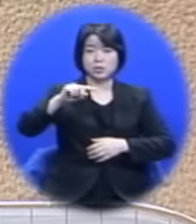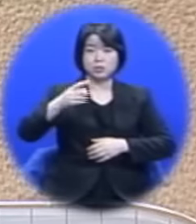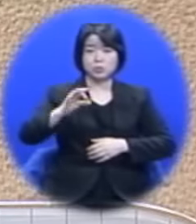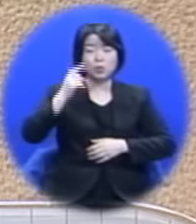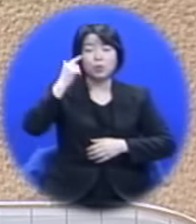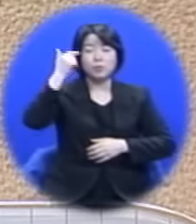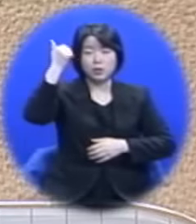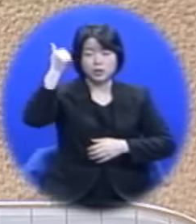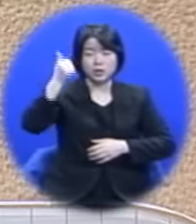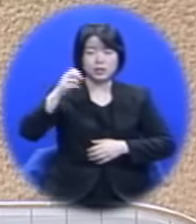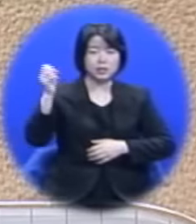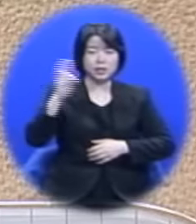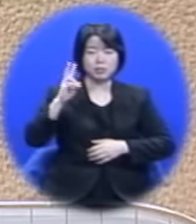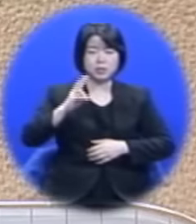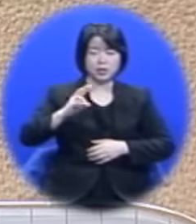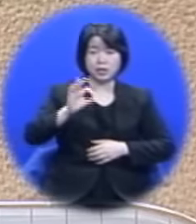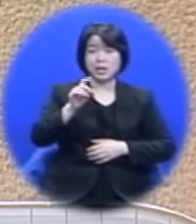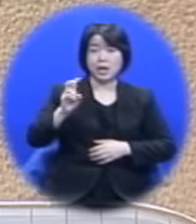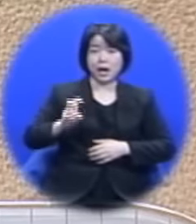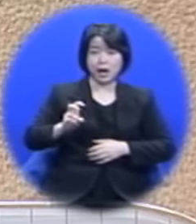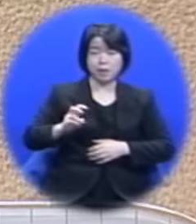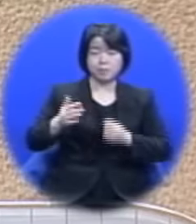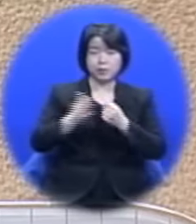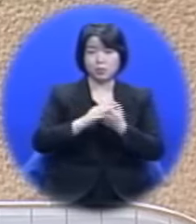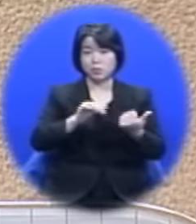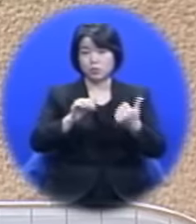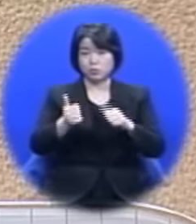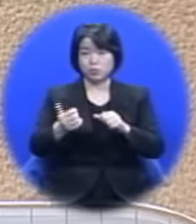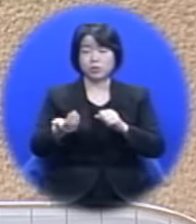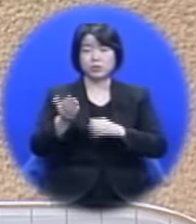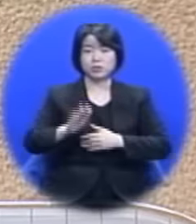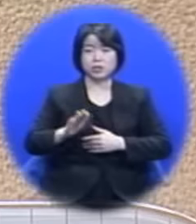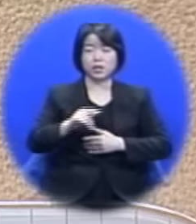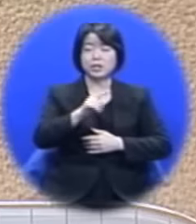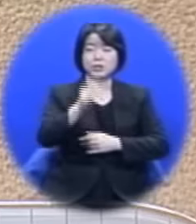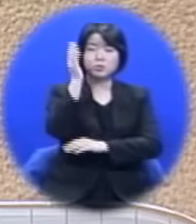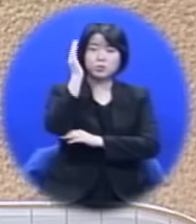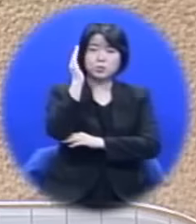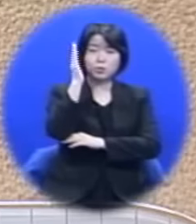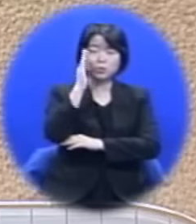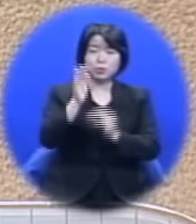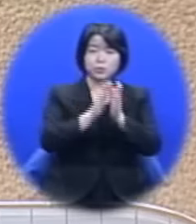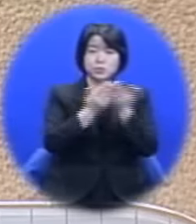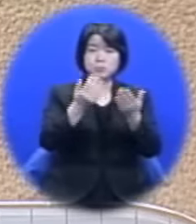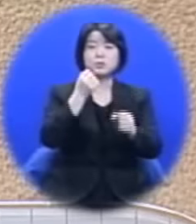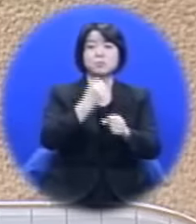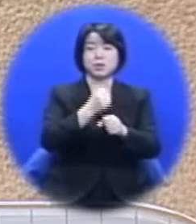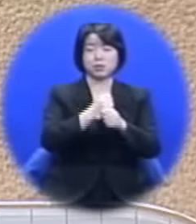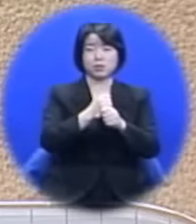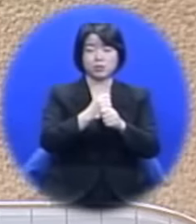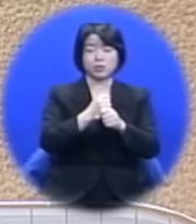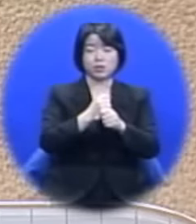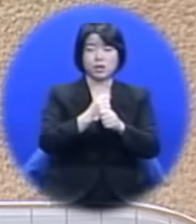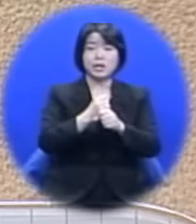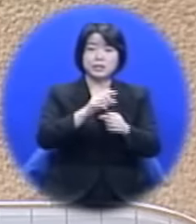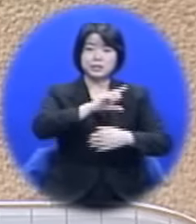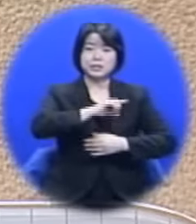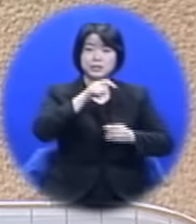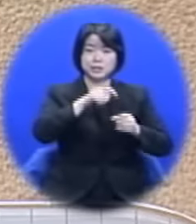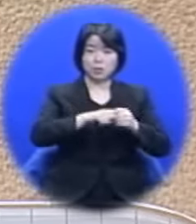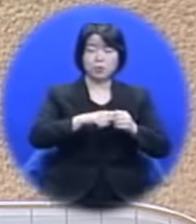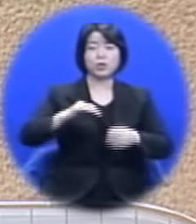떠나셨는데 그분의 유고 설교집이 발간이 되었습니다 제목이 우리는 고화가